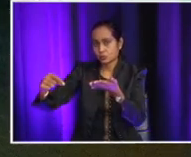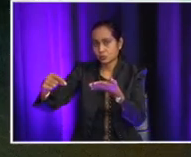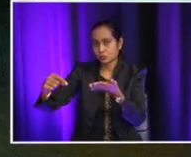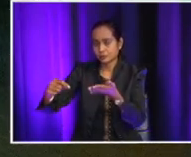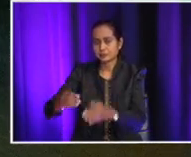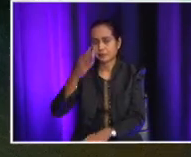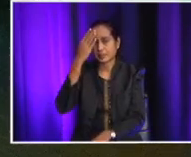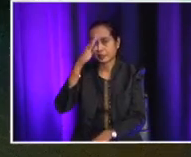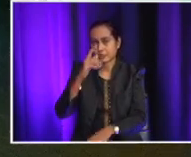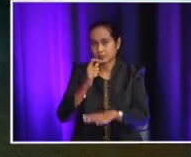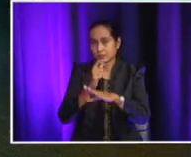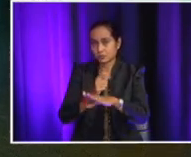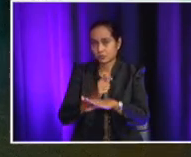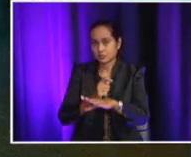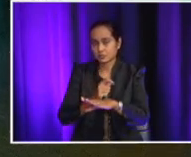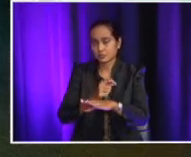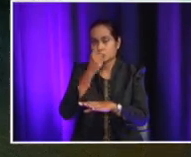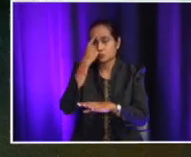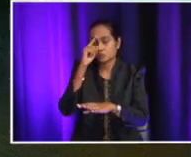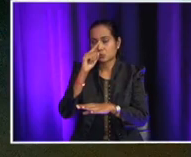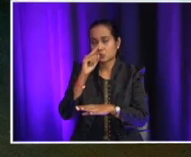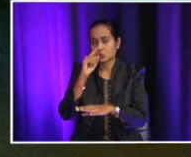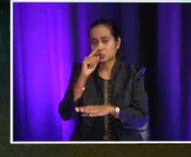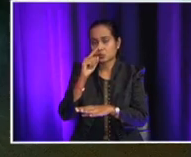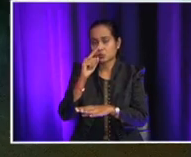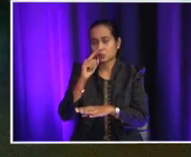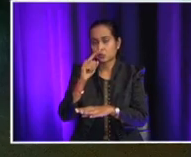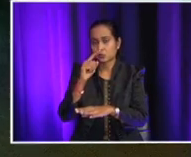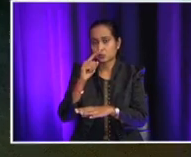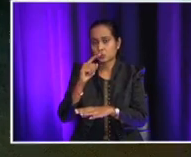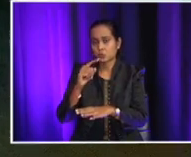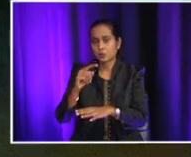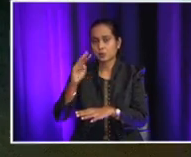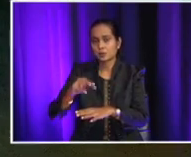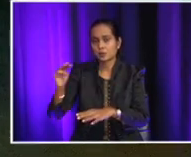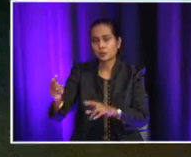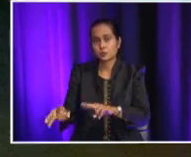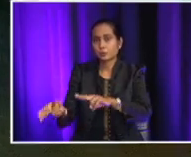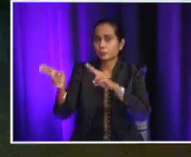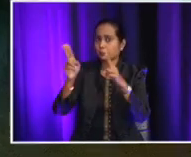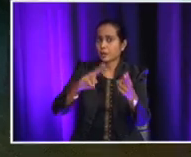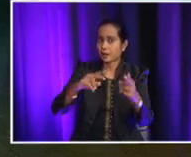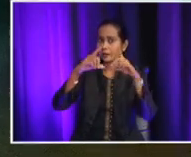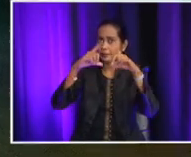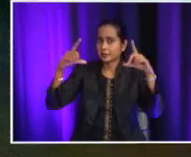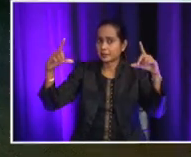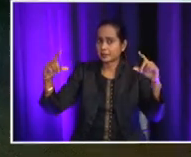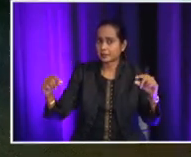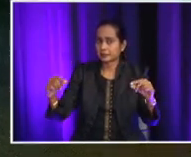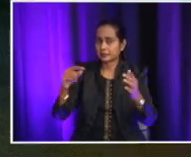bagi tugas dan kepada mereka untuk mengolah petikan ini siapa Nak buat